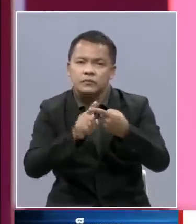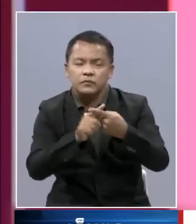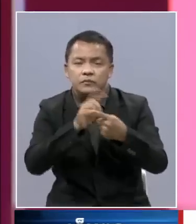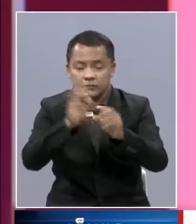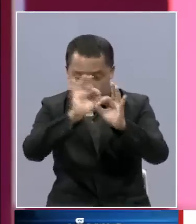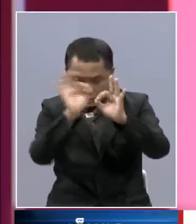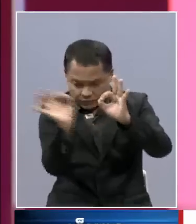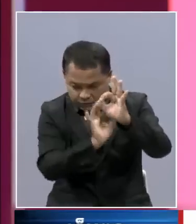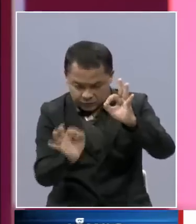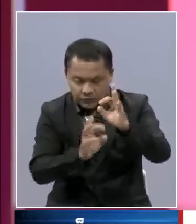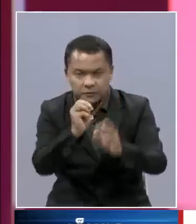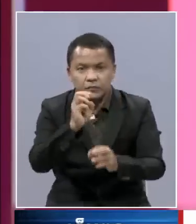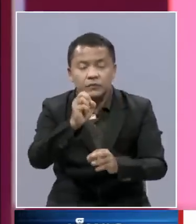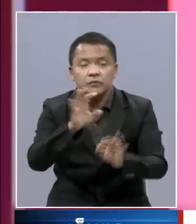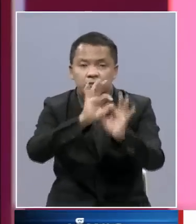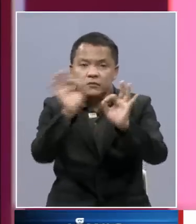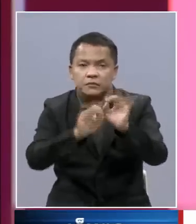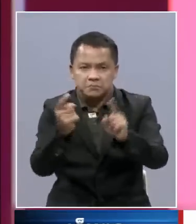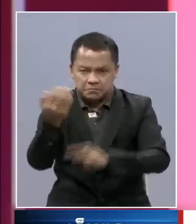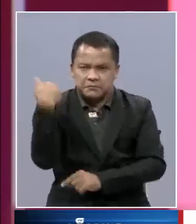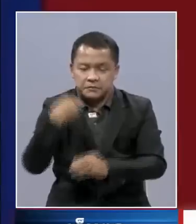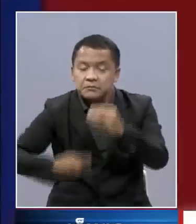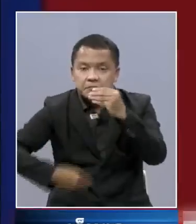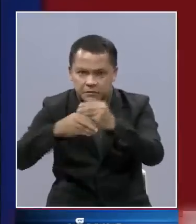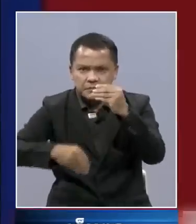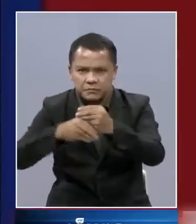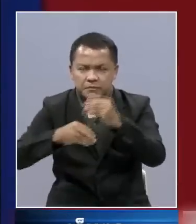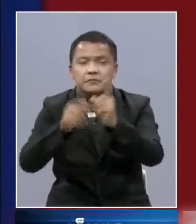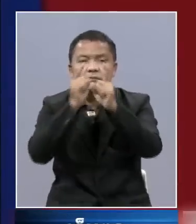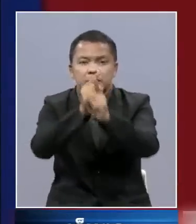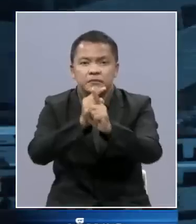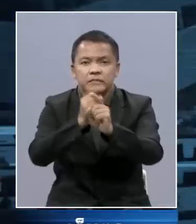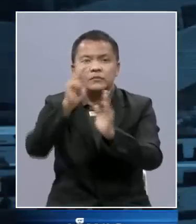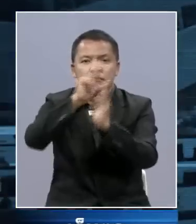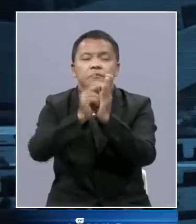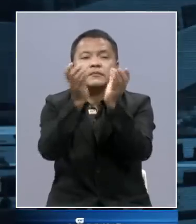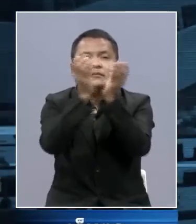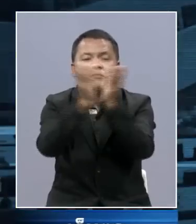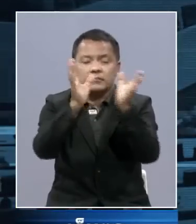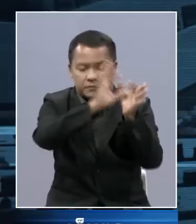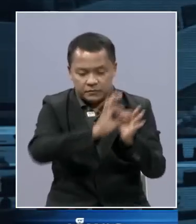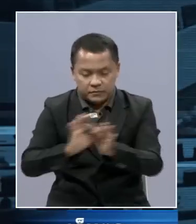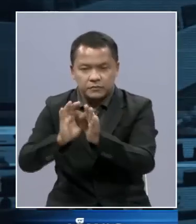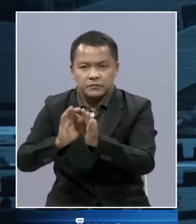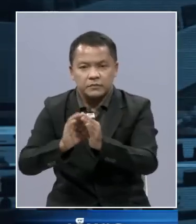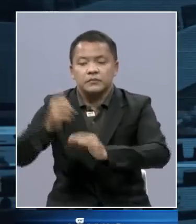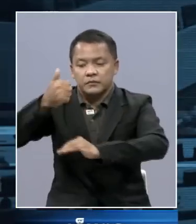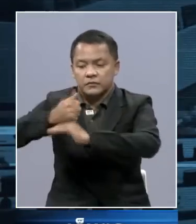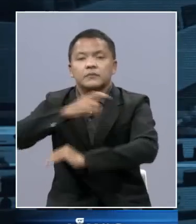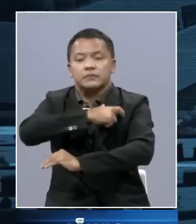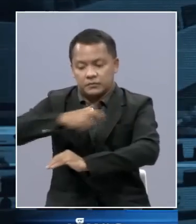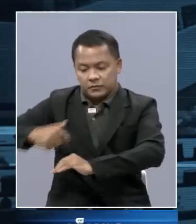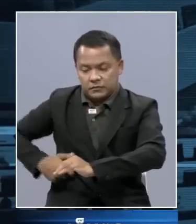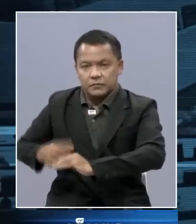เนื้อหาครับคุณสิริกัญญาบอกว่ามันมีการเพิ่มเติมเนื้อหาตามรัฐธรรมนูญซึ่งที่เกี่ยวข้องกับสถาบันหลักของชาติ